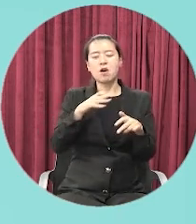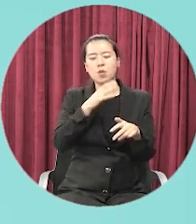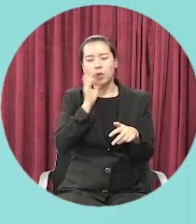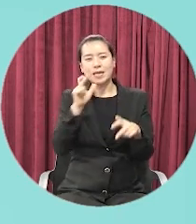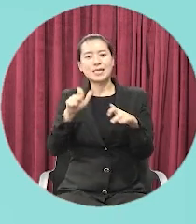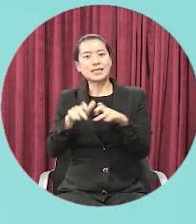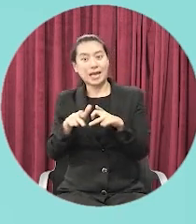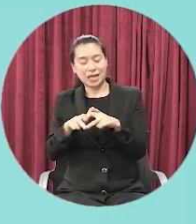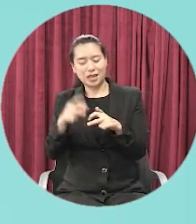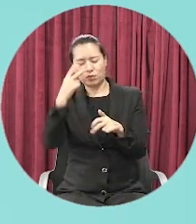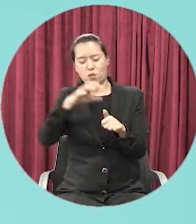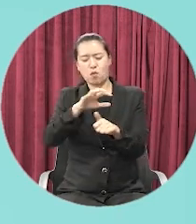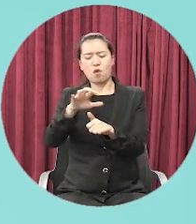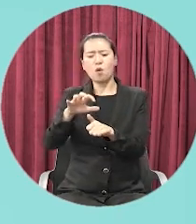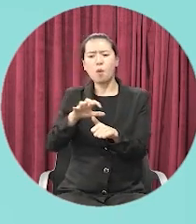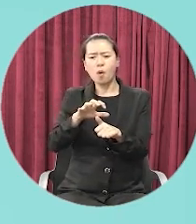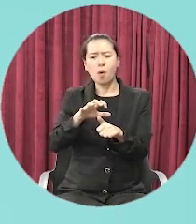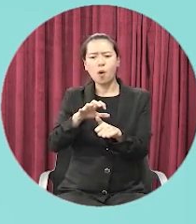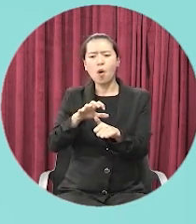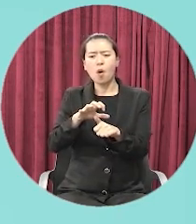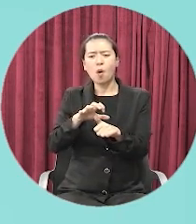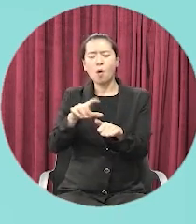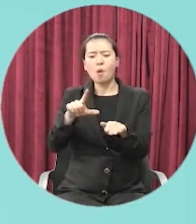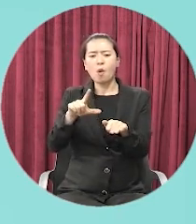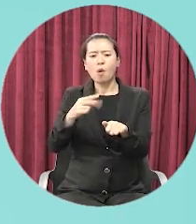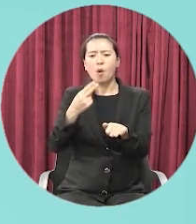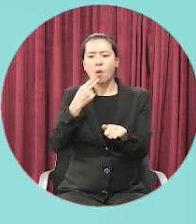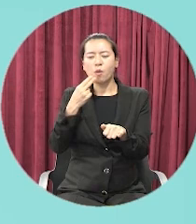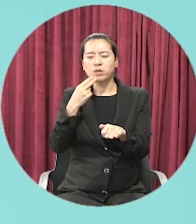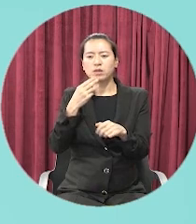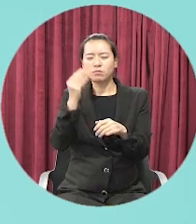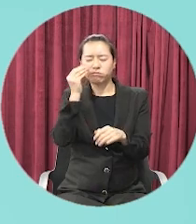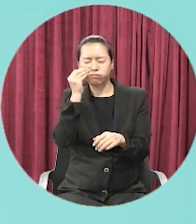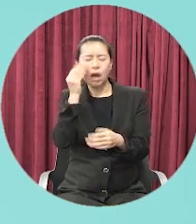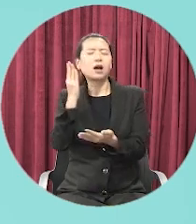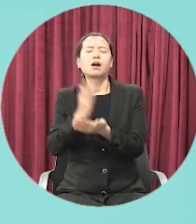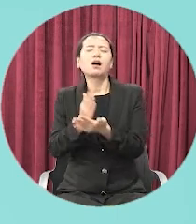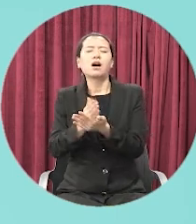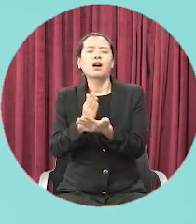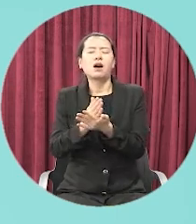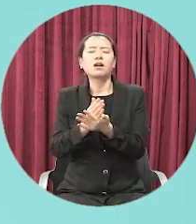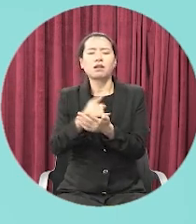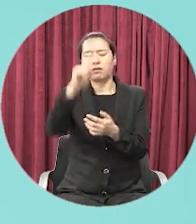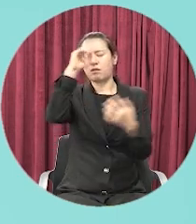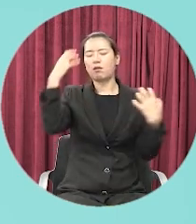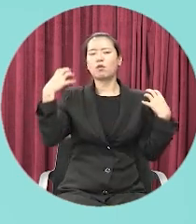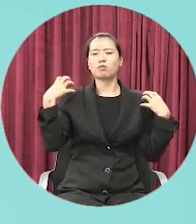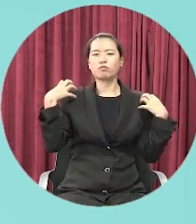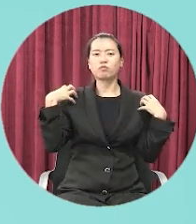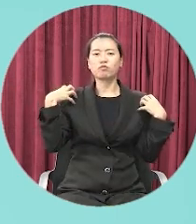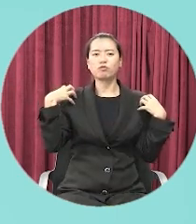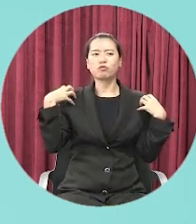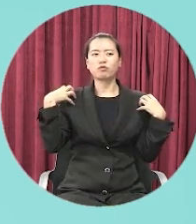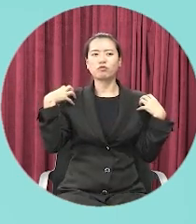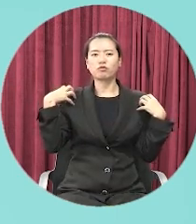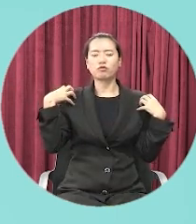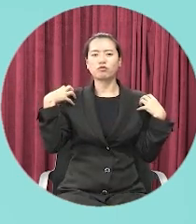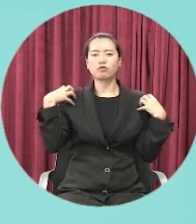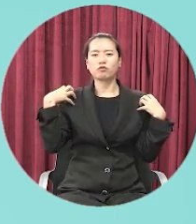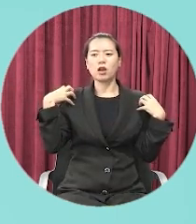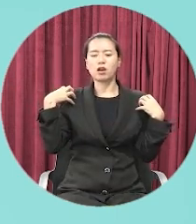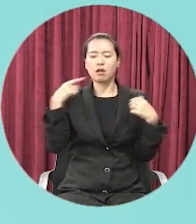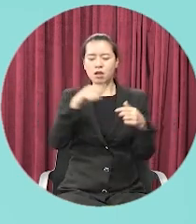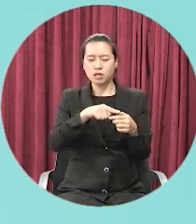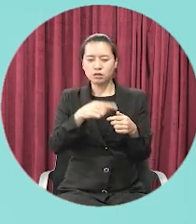해서 돌본 고백을 최소 하자 라는 것이 이미 나라에서 그 이제 빛을 부족해서 정부에서 게제